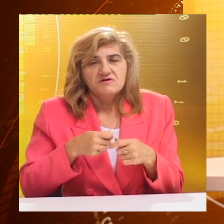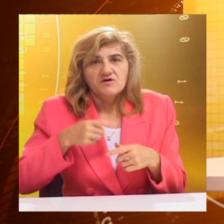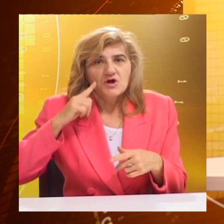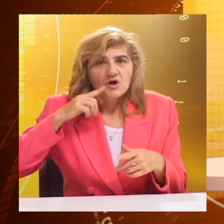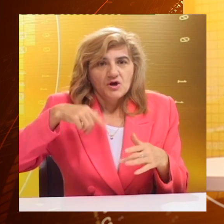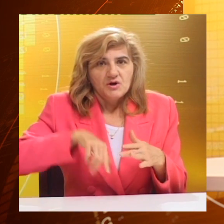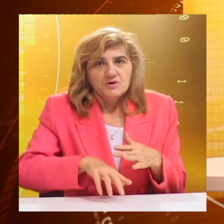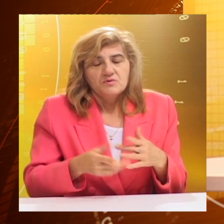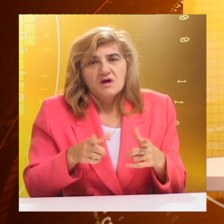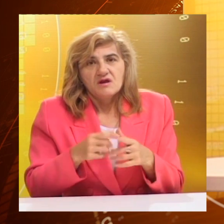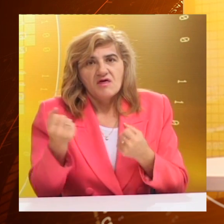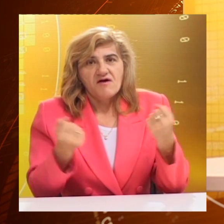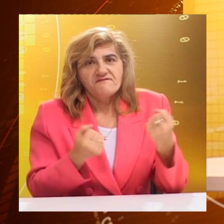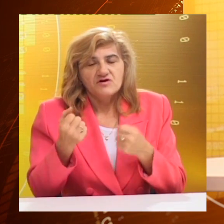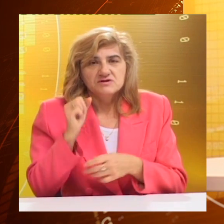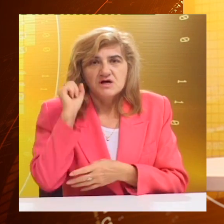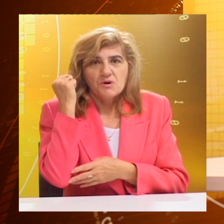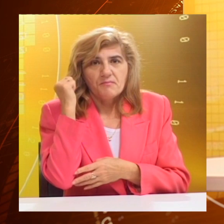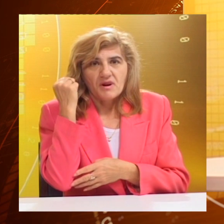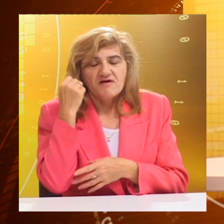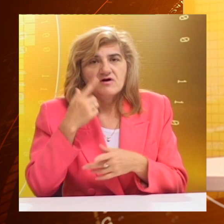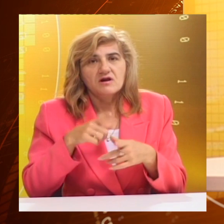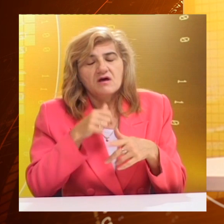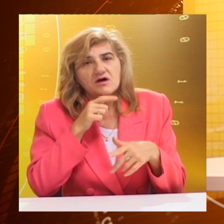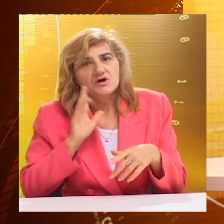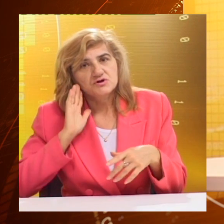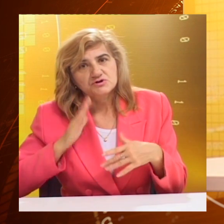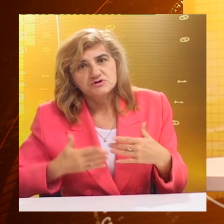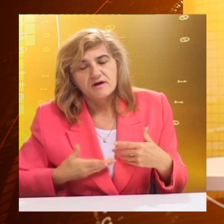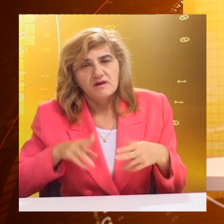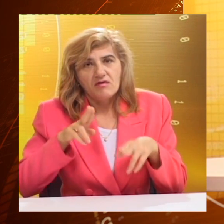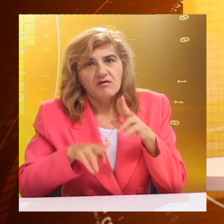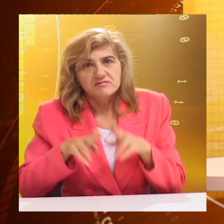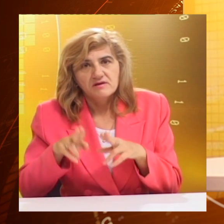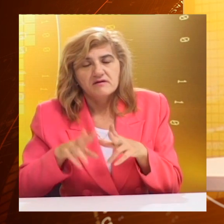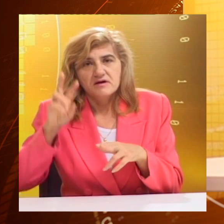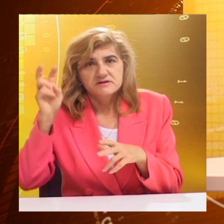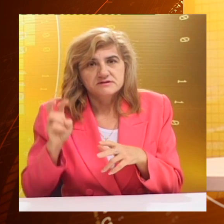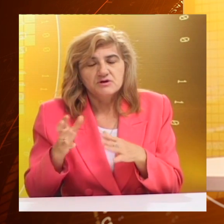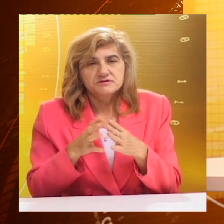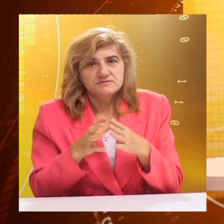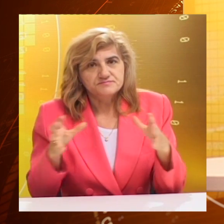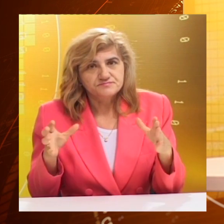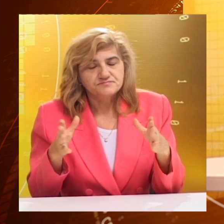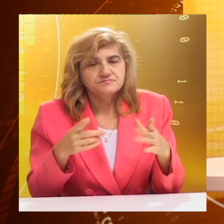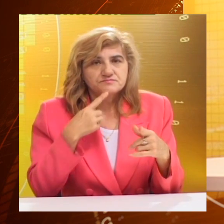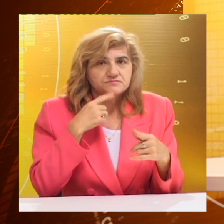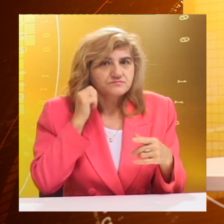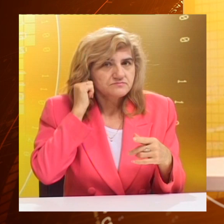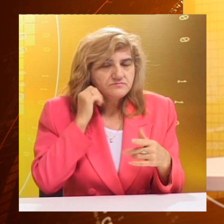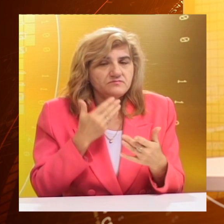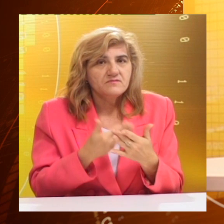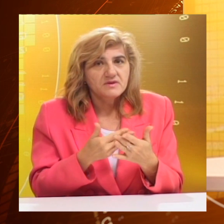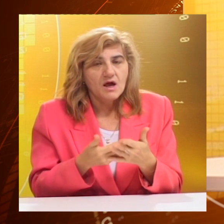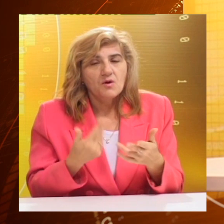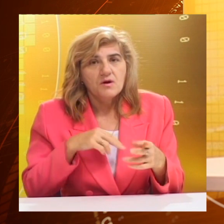bravara rezervisani za muškarce, dok žene uglavnom pokrivaju poslove iz oblasti nege i socijalne zaštite. Ipak u našem gradu postoje primjeri